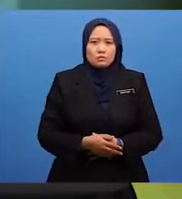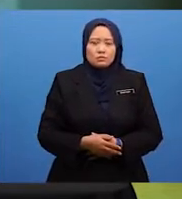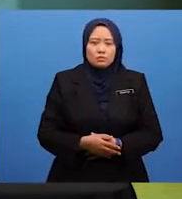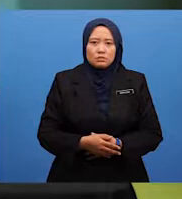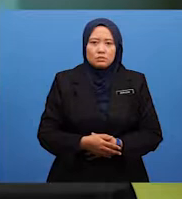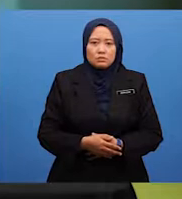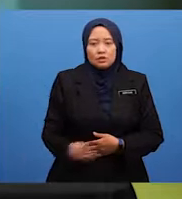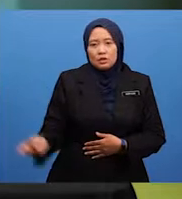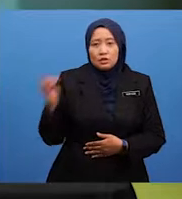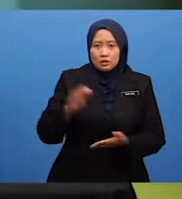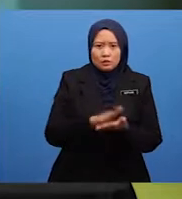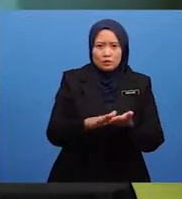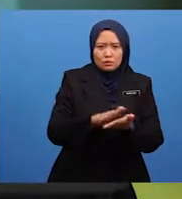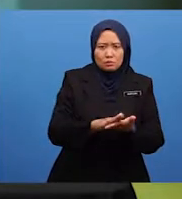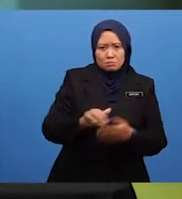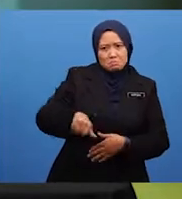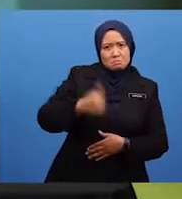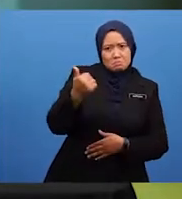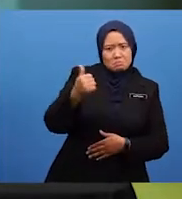bagus atau tidak?